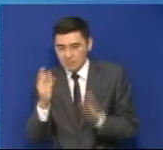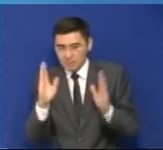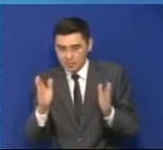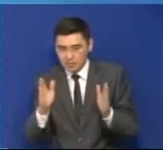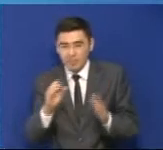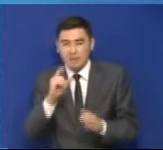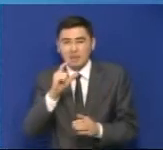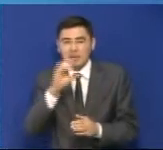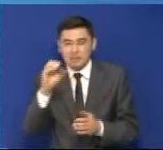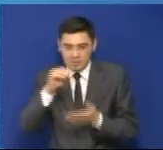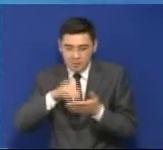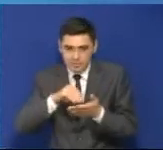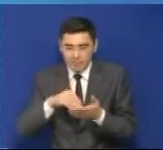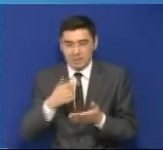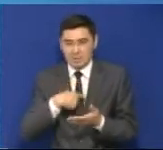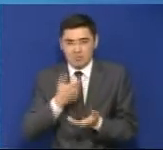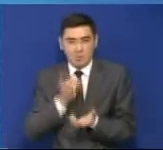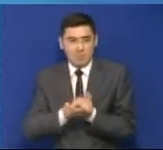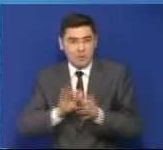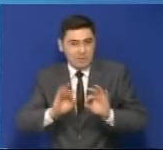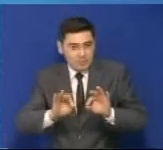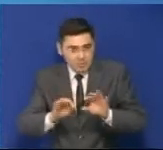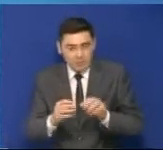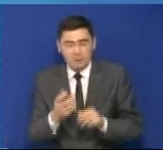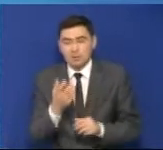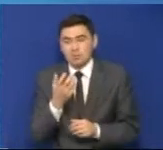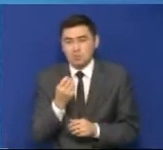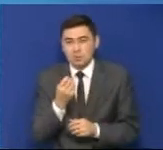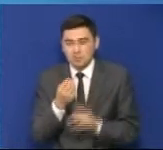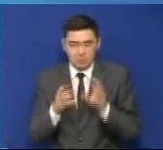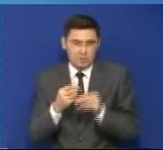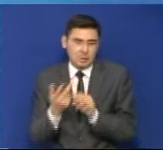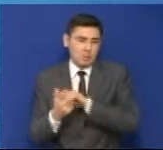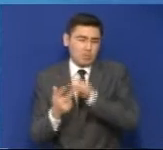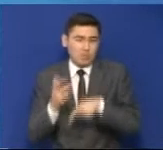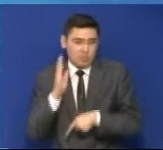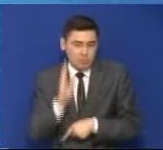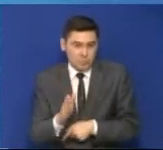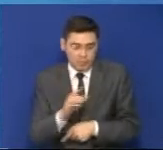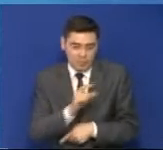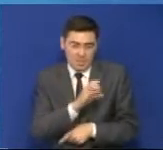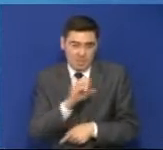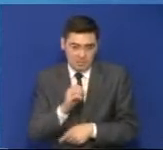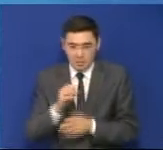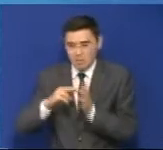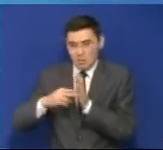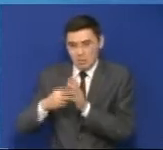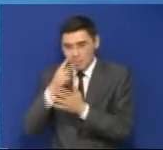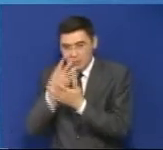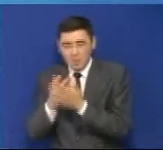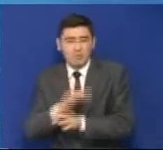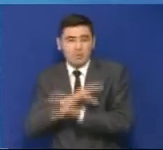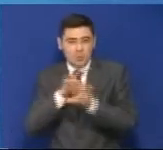жазу, жобаны таныстыру, құзыреттілікті бағалаусында үш құрамдас бөліктен тұрады. Эссе жазу мен жобаларды таныстыру онлайн